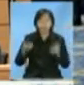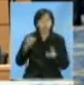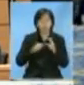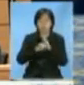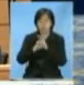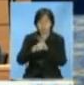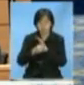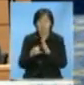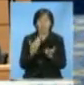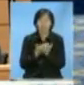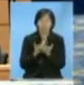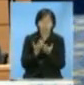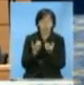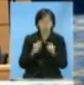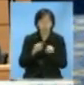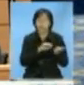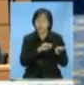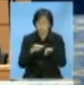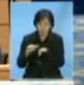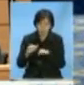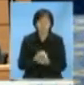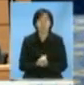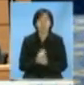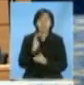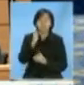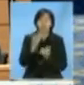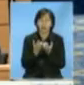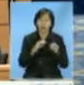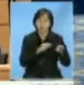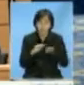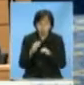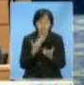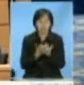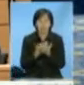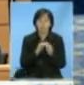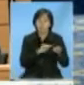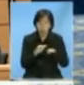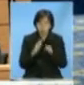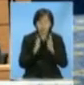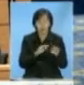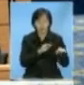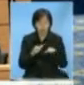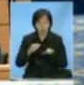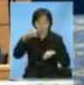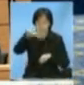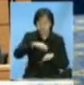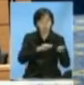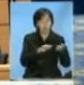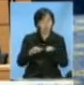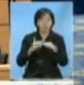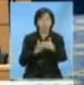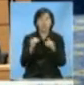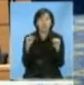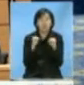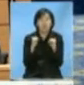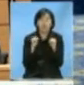รามีที่ดินพร้อมของหลวงนะครับทุกอย่างพร้อมคนพร้อมนะครับฐานที่พร้อมเราก็สร้างห้องเย็น